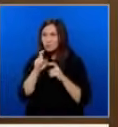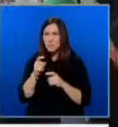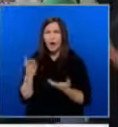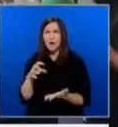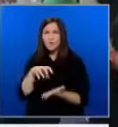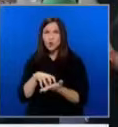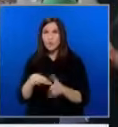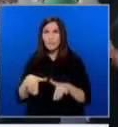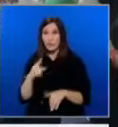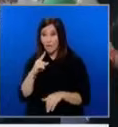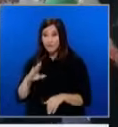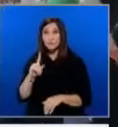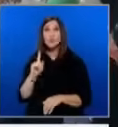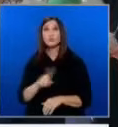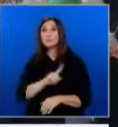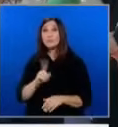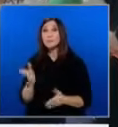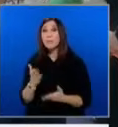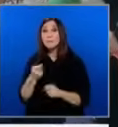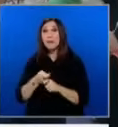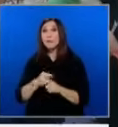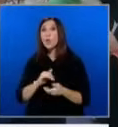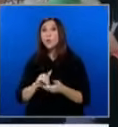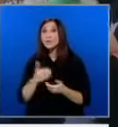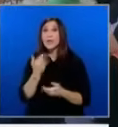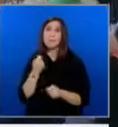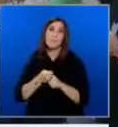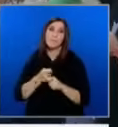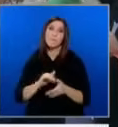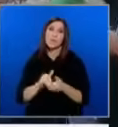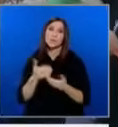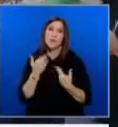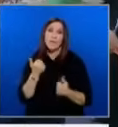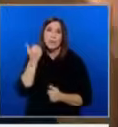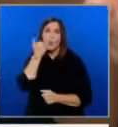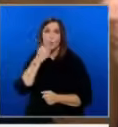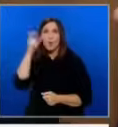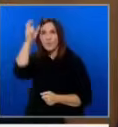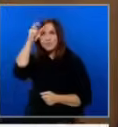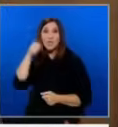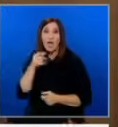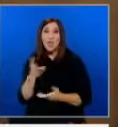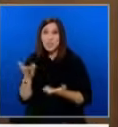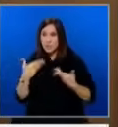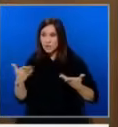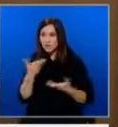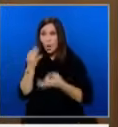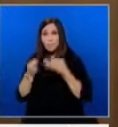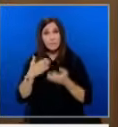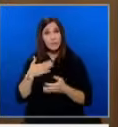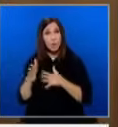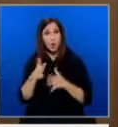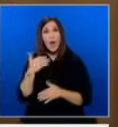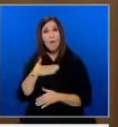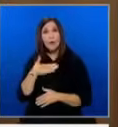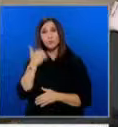орган е парламент? Единствените, които не сме правили коалиция, няма да правим коалиция. Няма добро ДПС. И това ние ще обясним нашите хора.